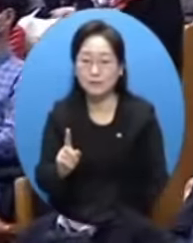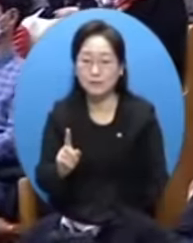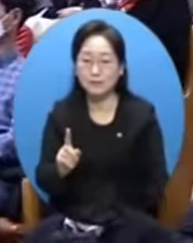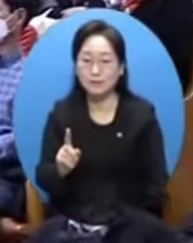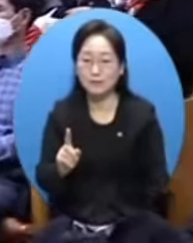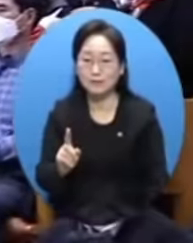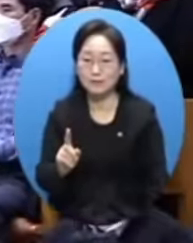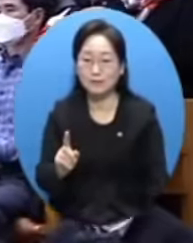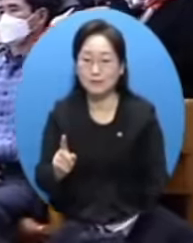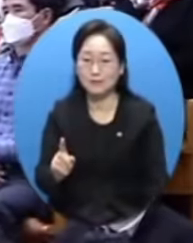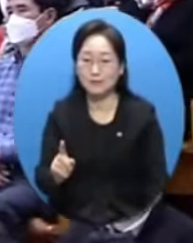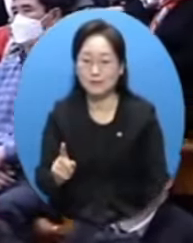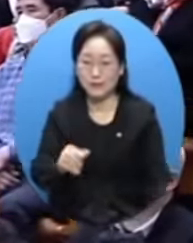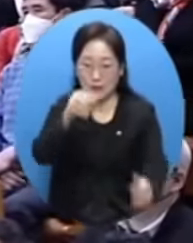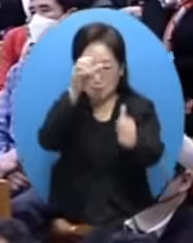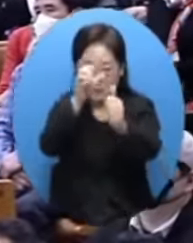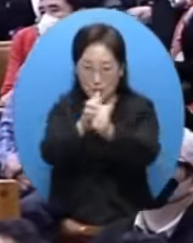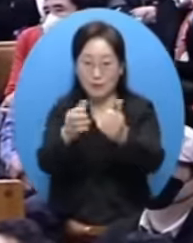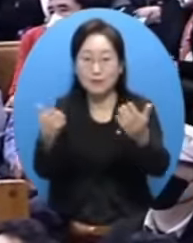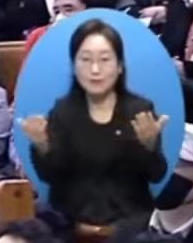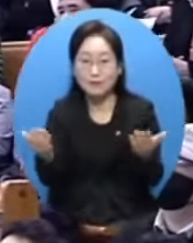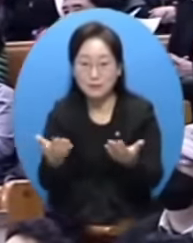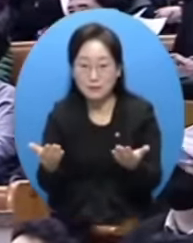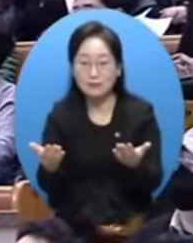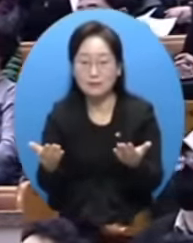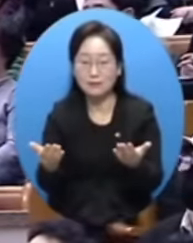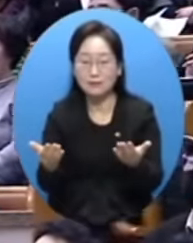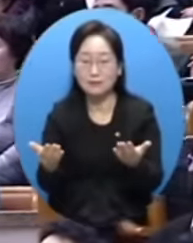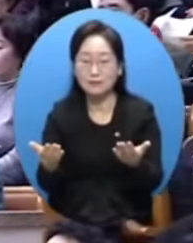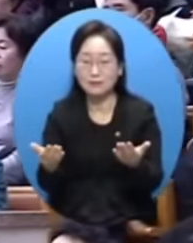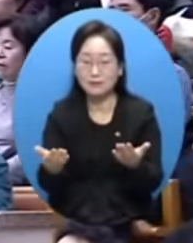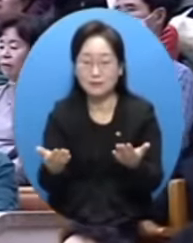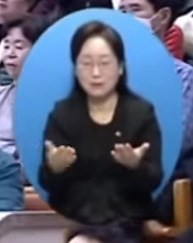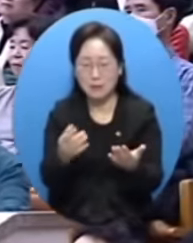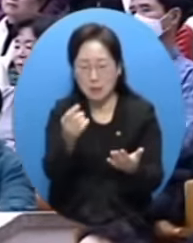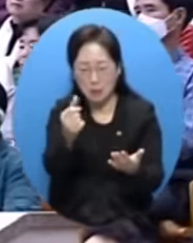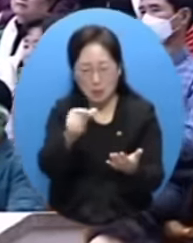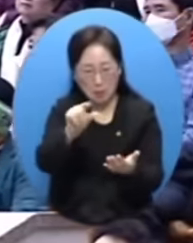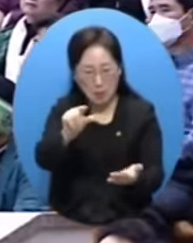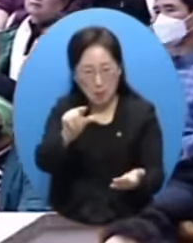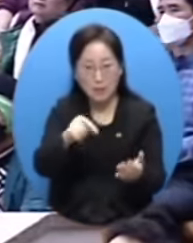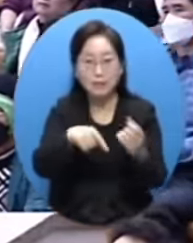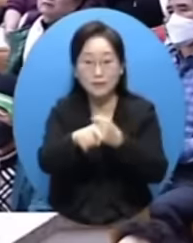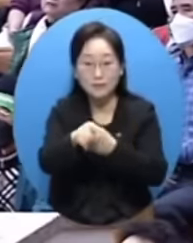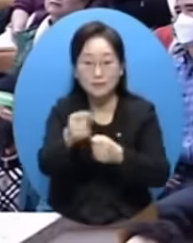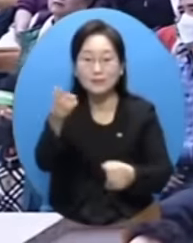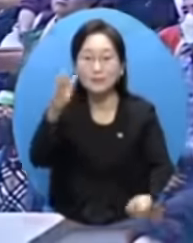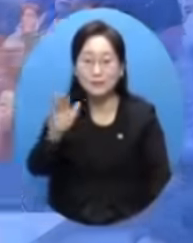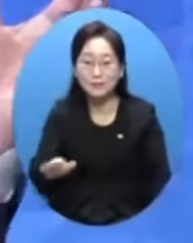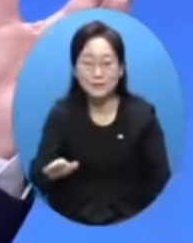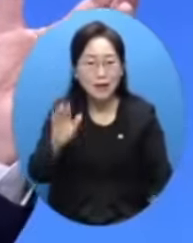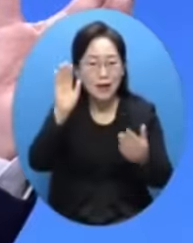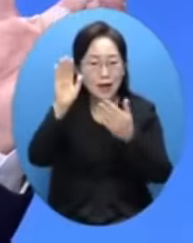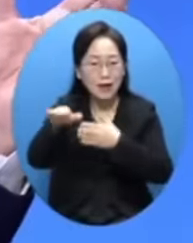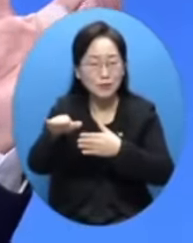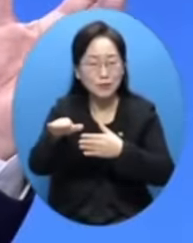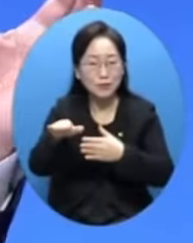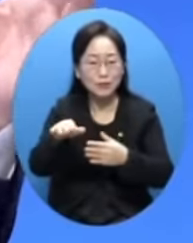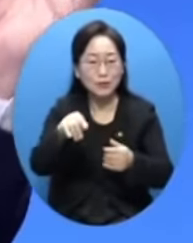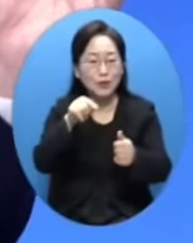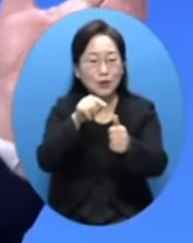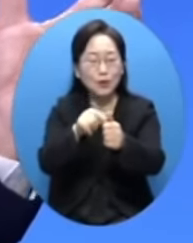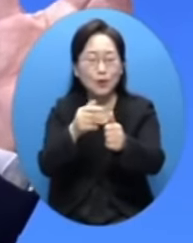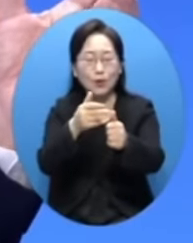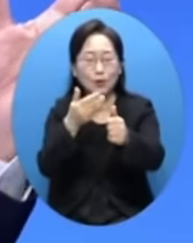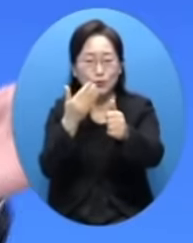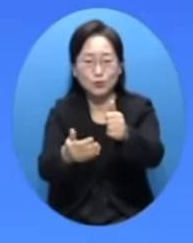그 맡겨진 일이 적다고 하는 의미도 있지만 앞으로 다 너에게 다 줄